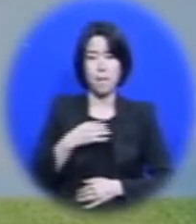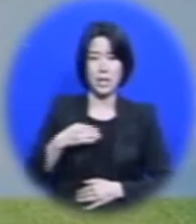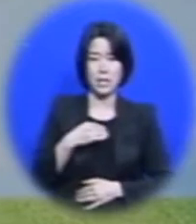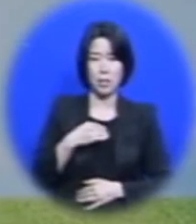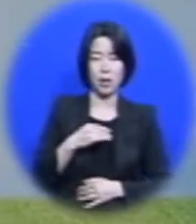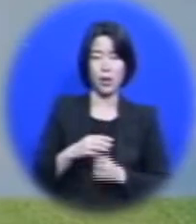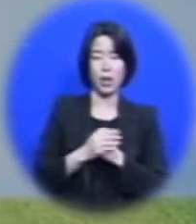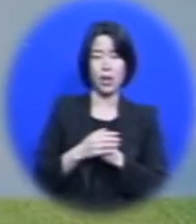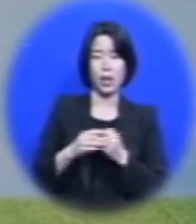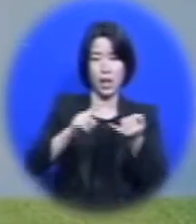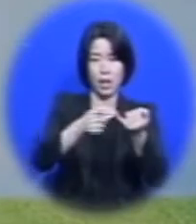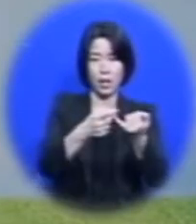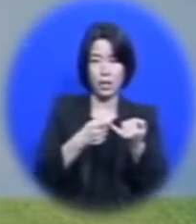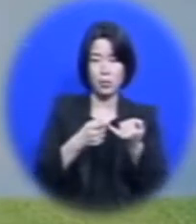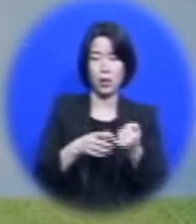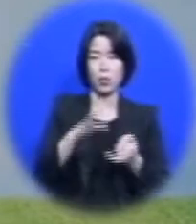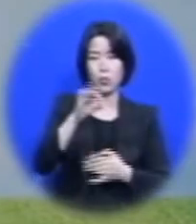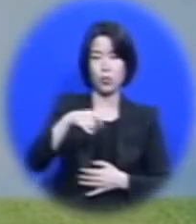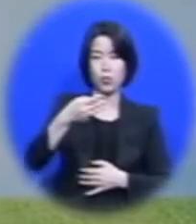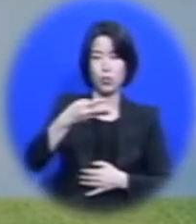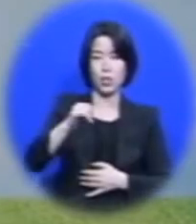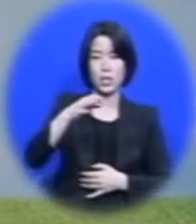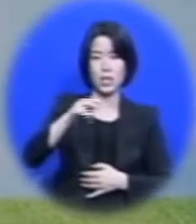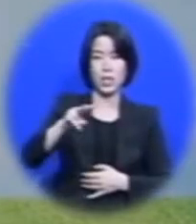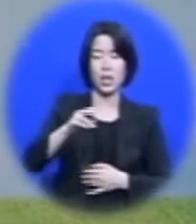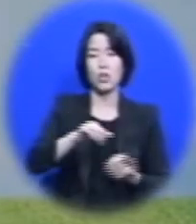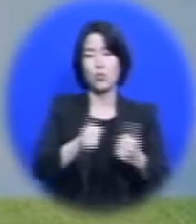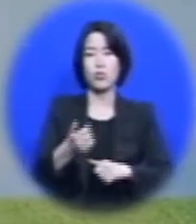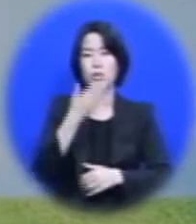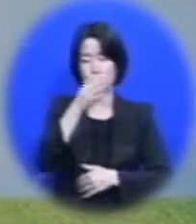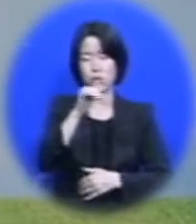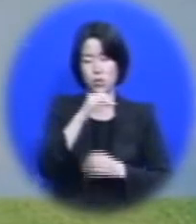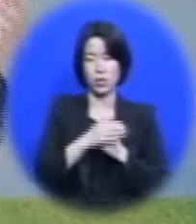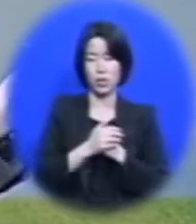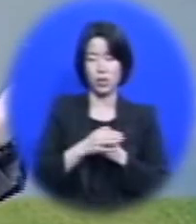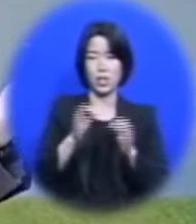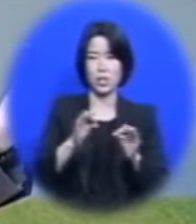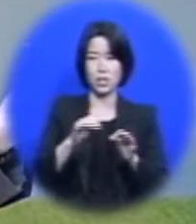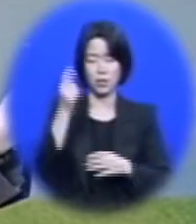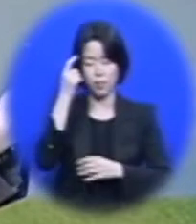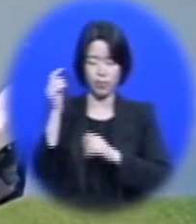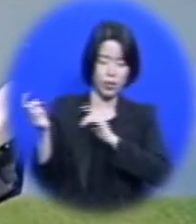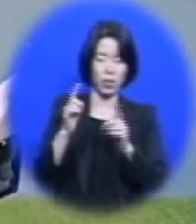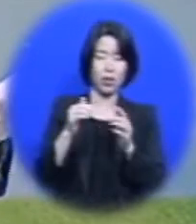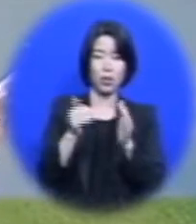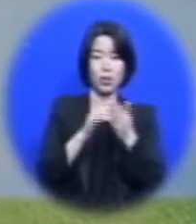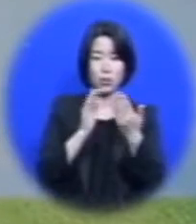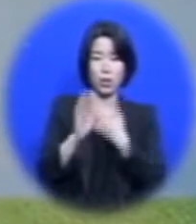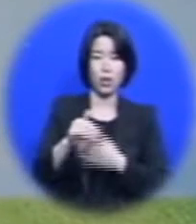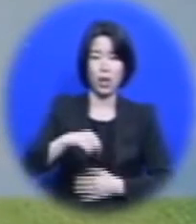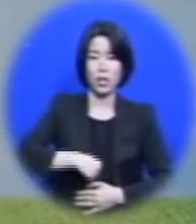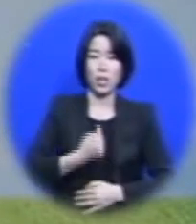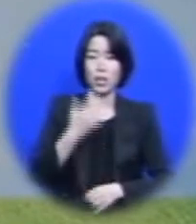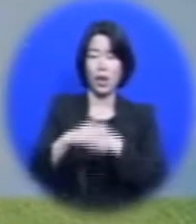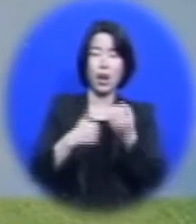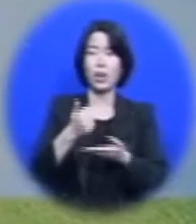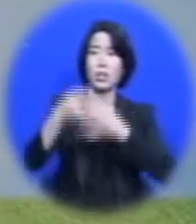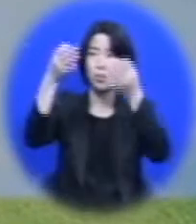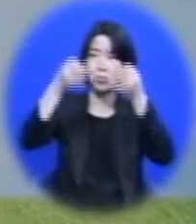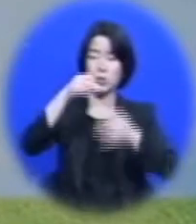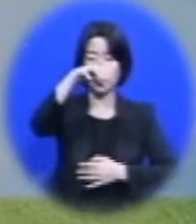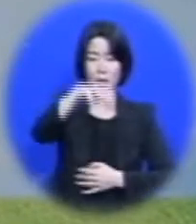간음하고 그리고 우리아를 죽일 수도 있었던 거죠. 이제 제정신이 돌아와 보니까 자기가 하나님 보시는